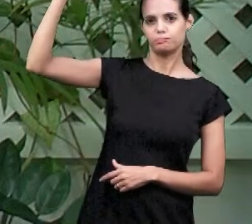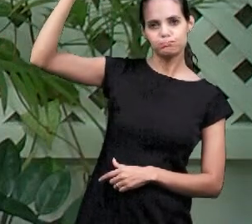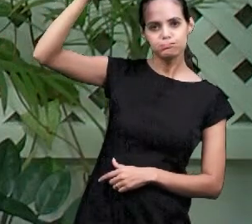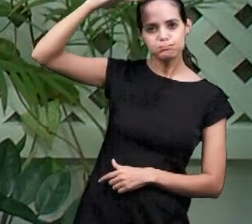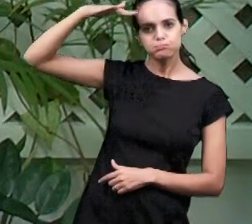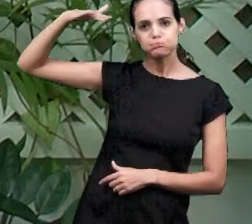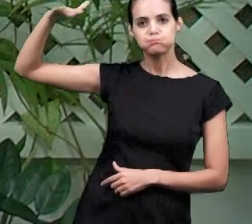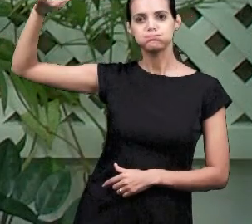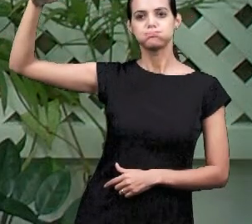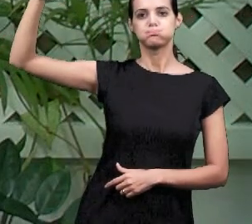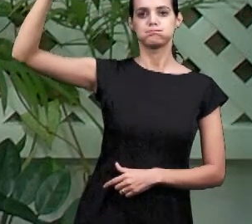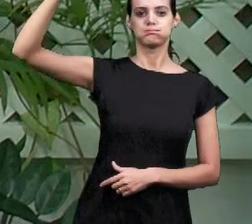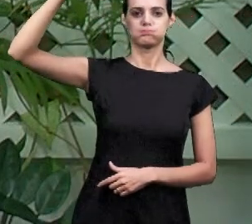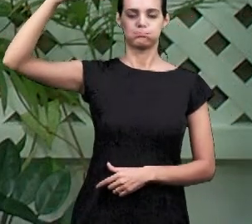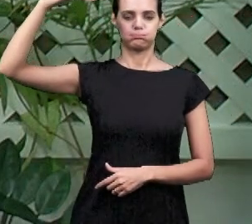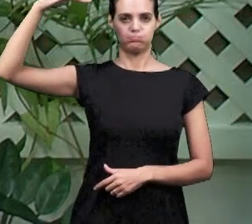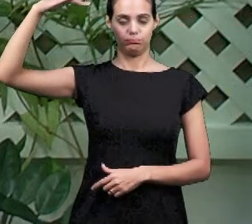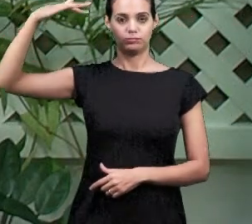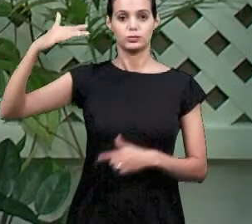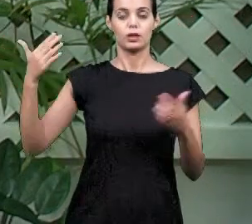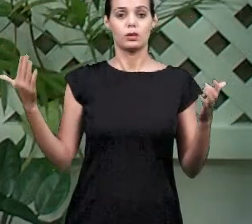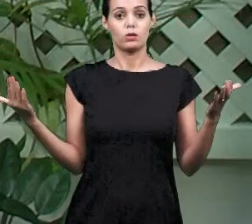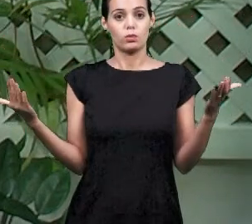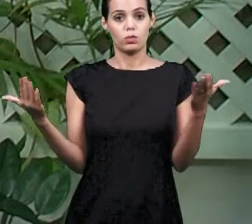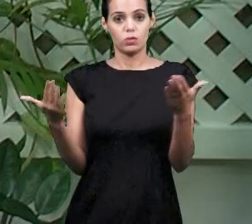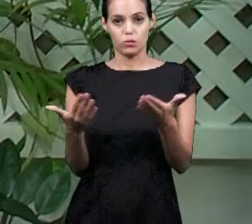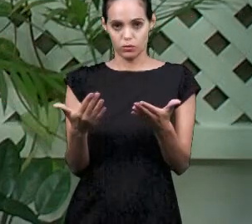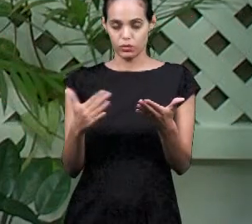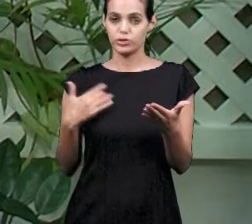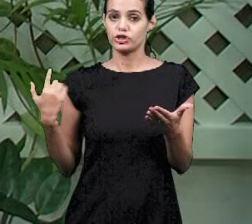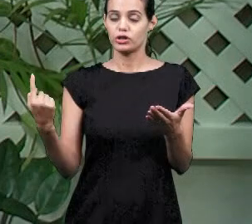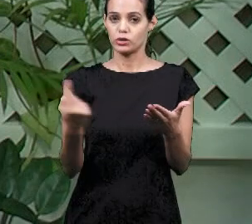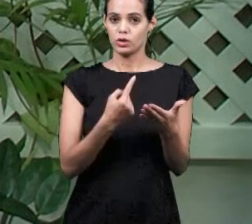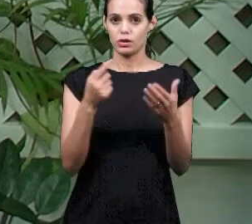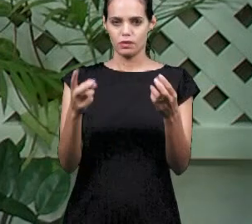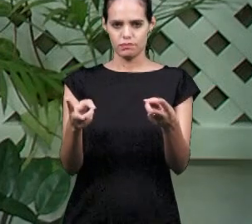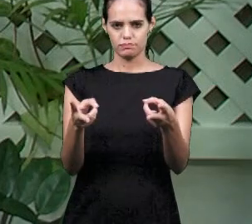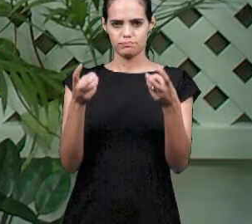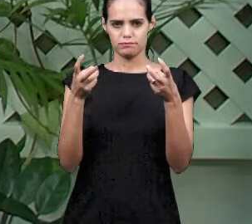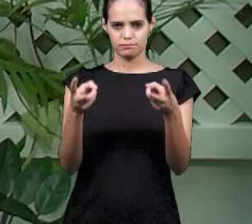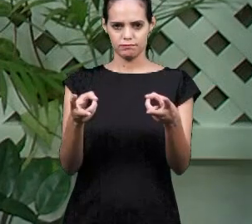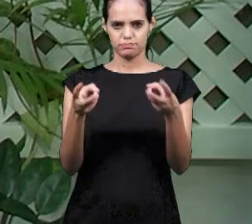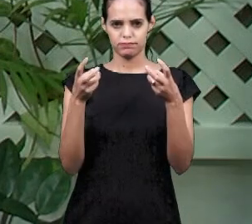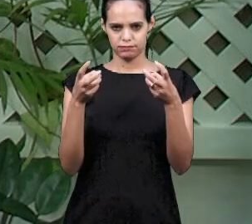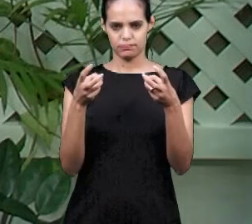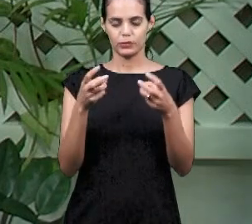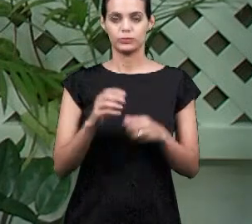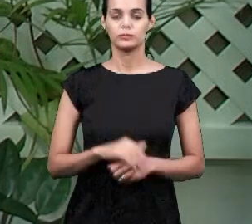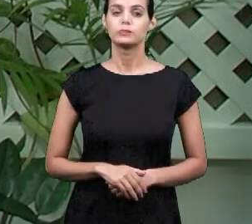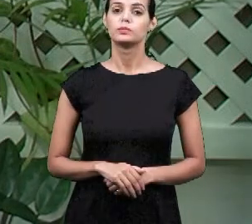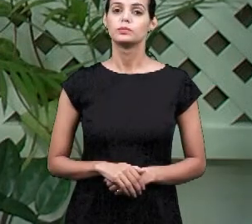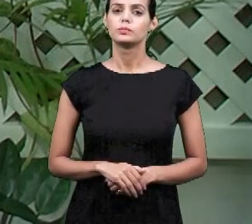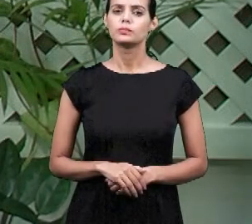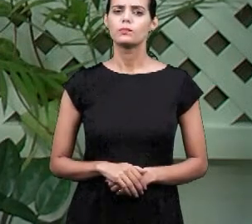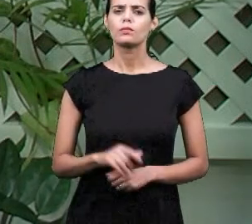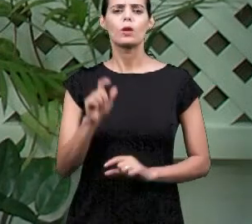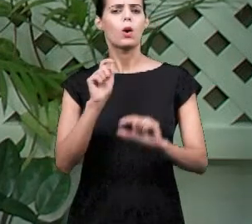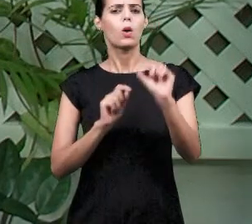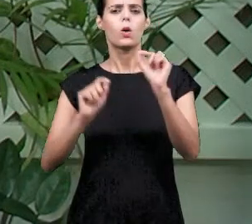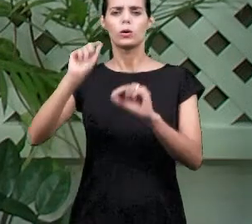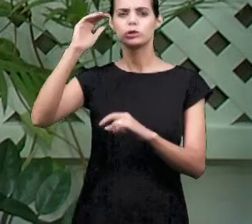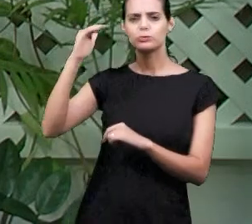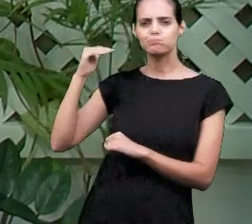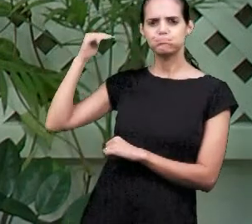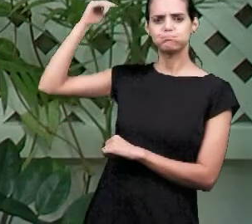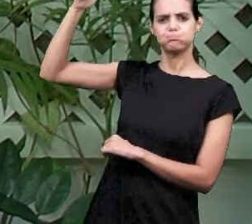projet à l'éternité. Quand on génère ce demi-cercle avec